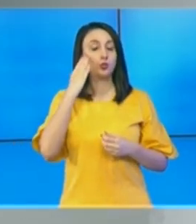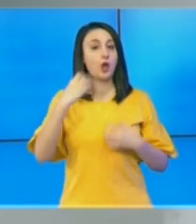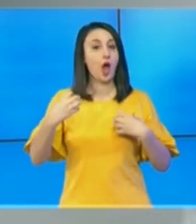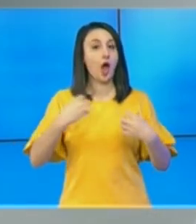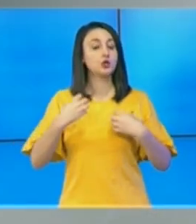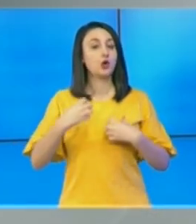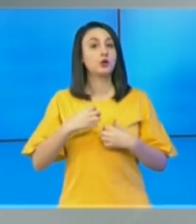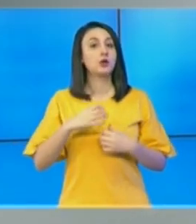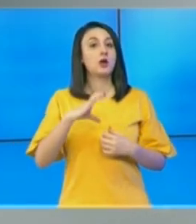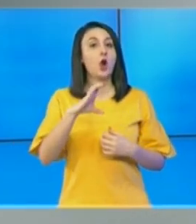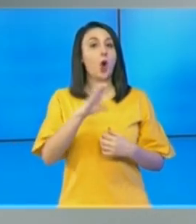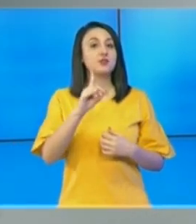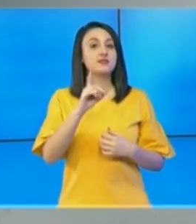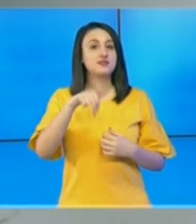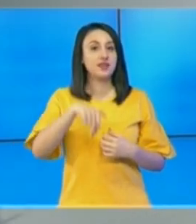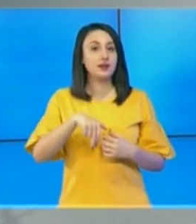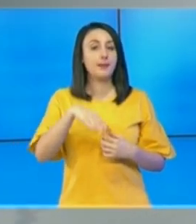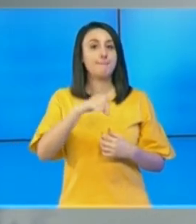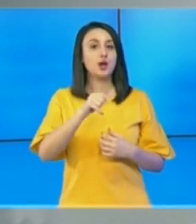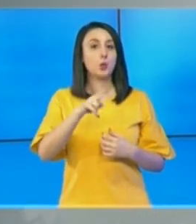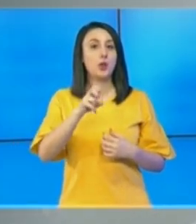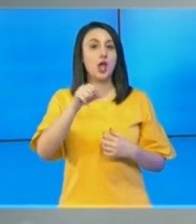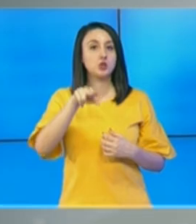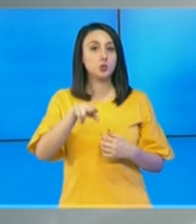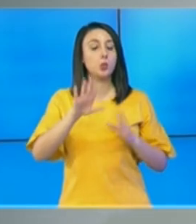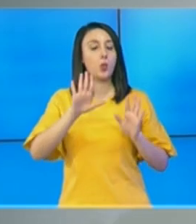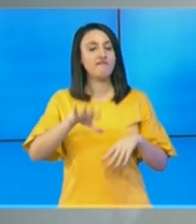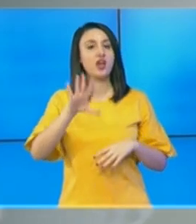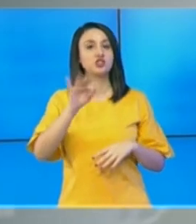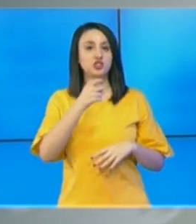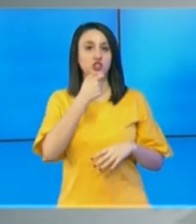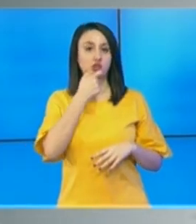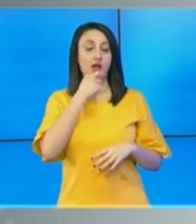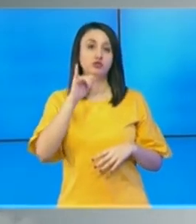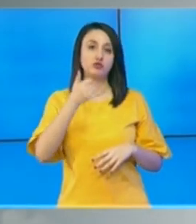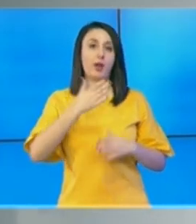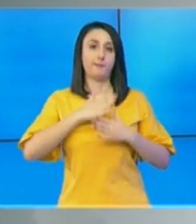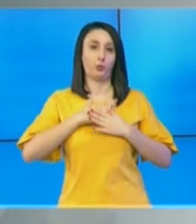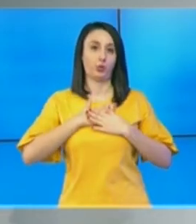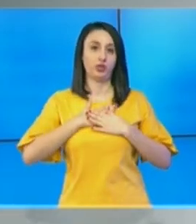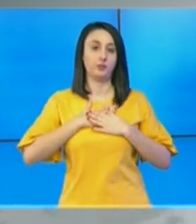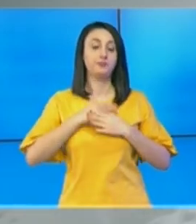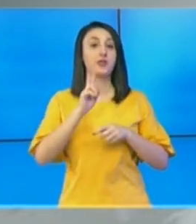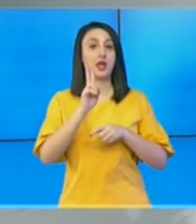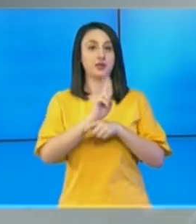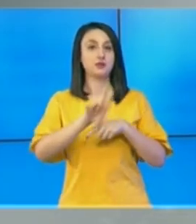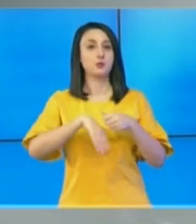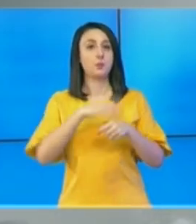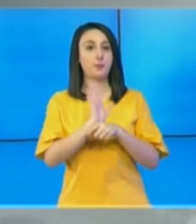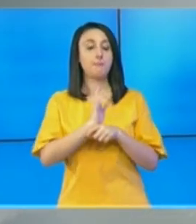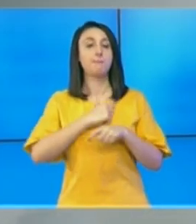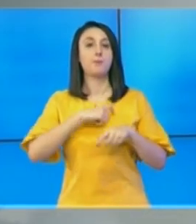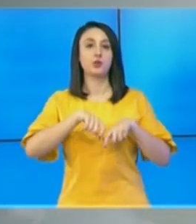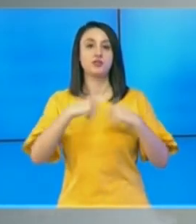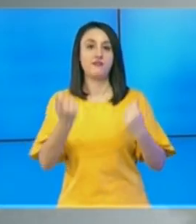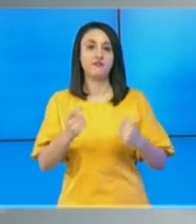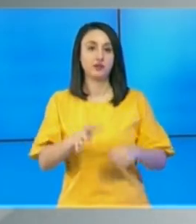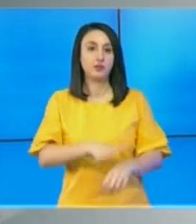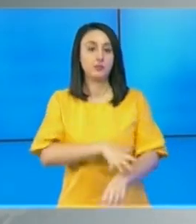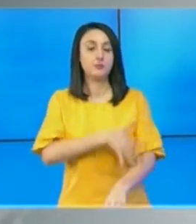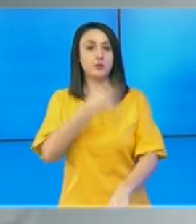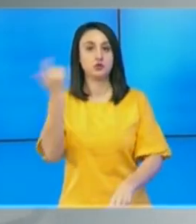fost găsit mort în casa sa din Dristor. Mărculescu avea doar 50 de ani. Atenție, urmează detalii care vă pot afecta emoțional.